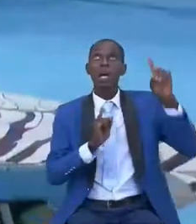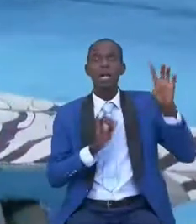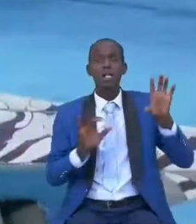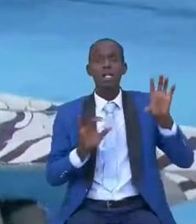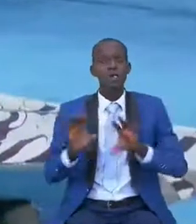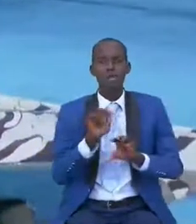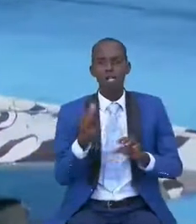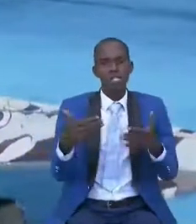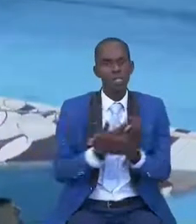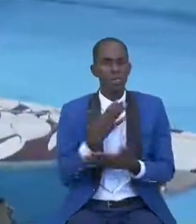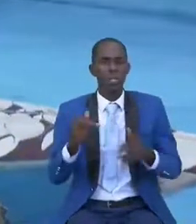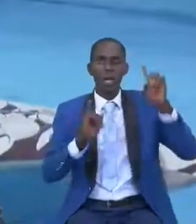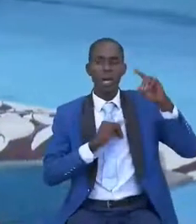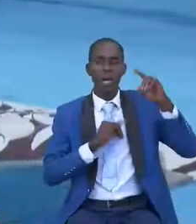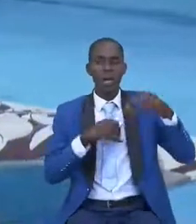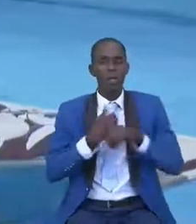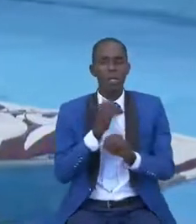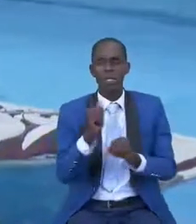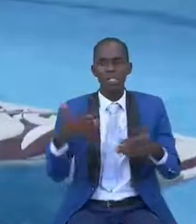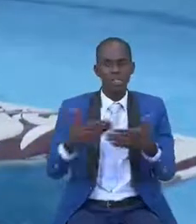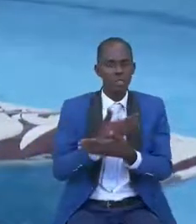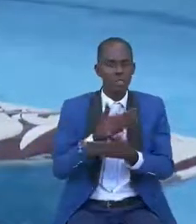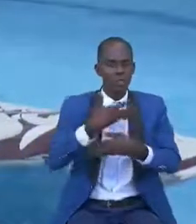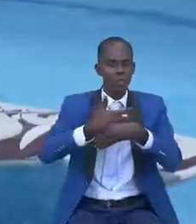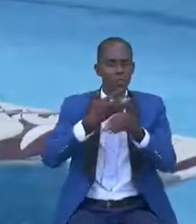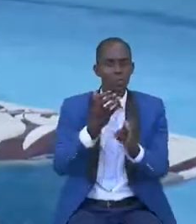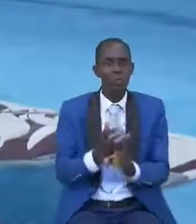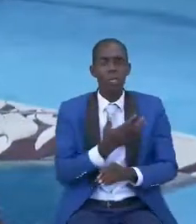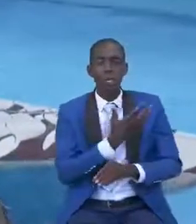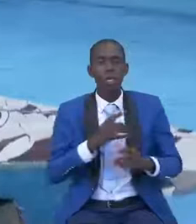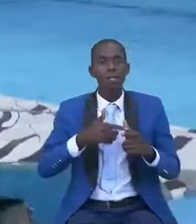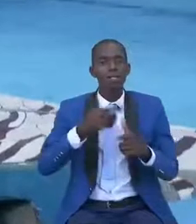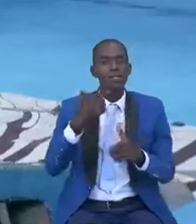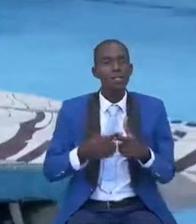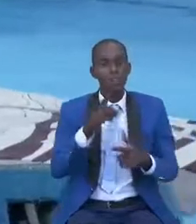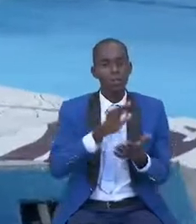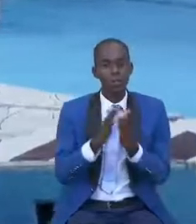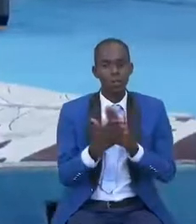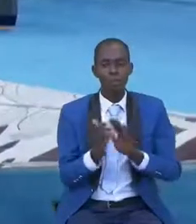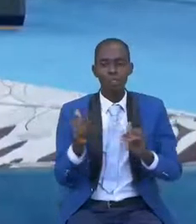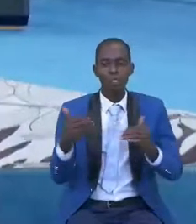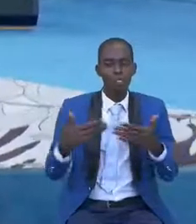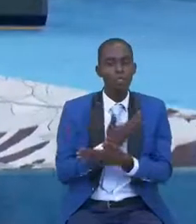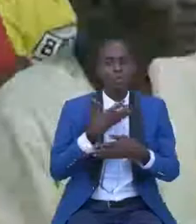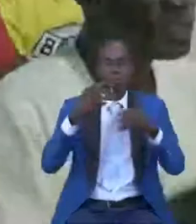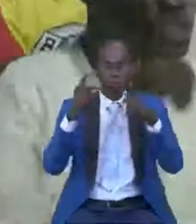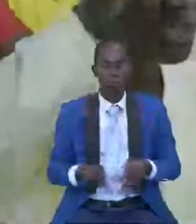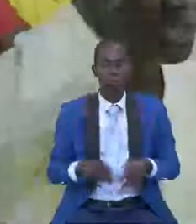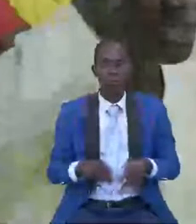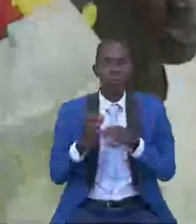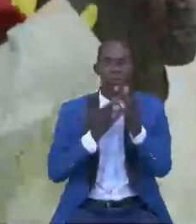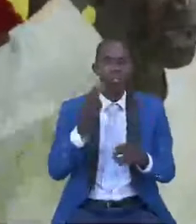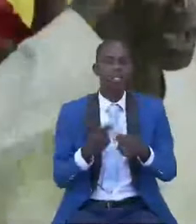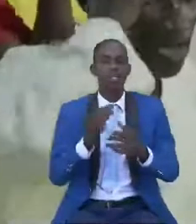dit, je fais une chose nouvelle. Je fais une nouvelle création. Et